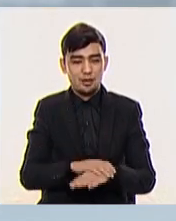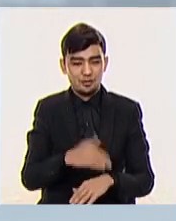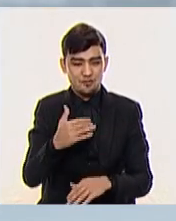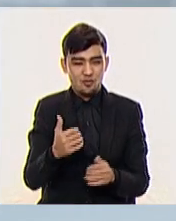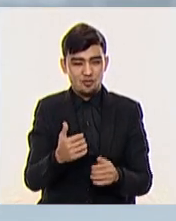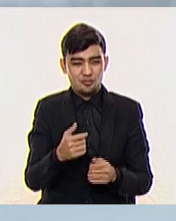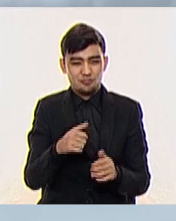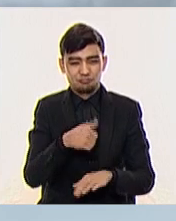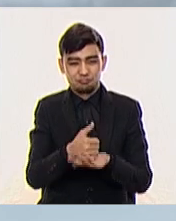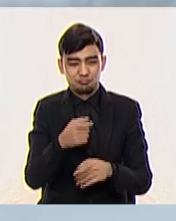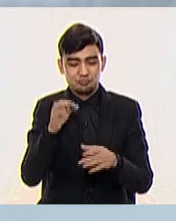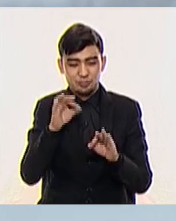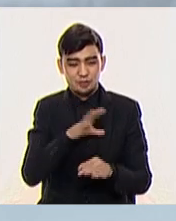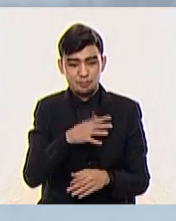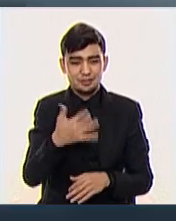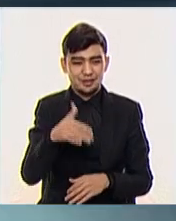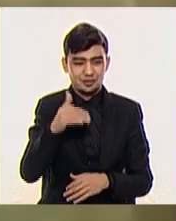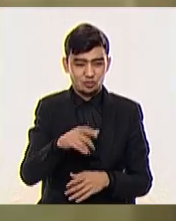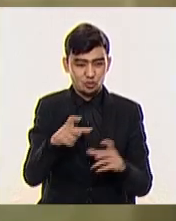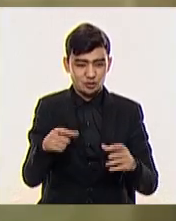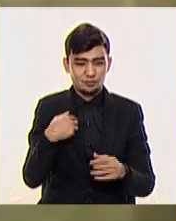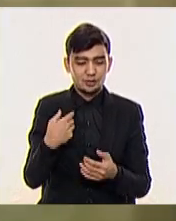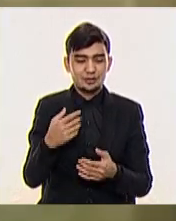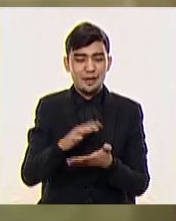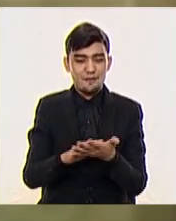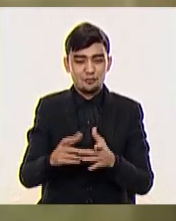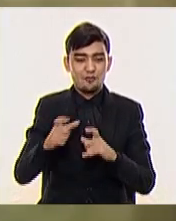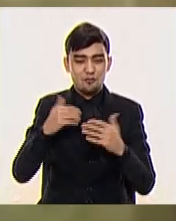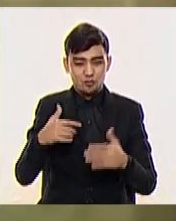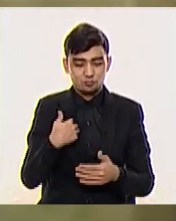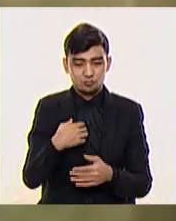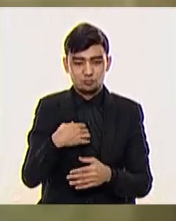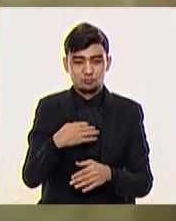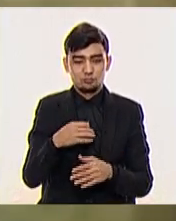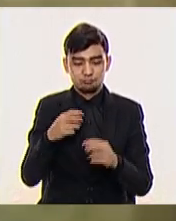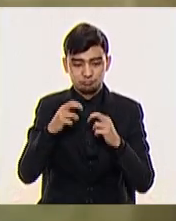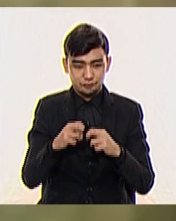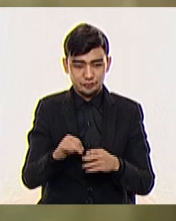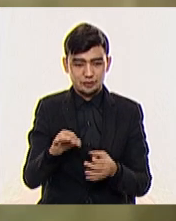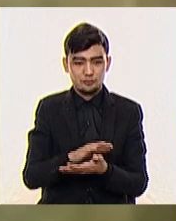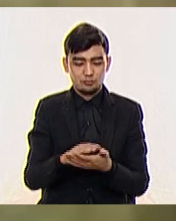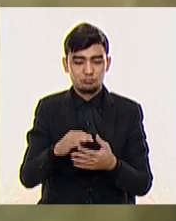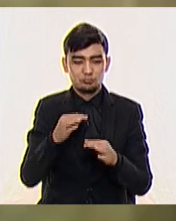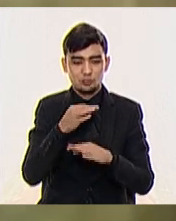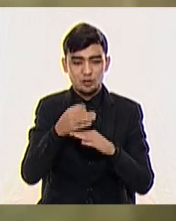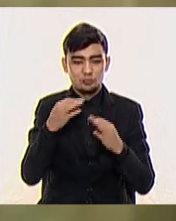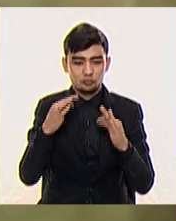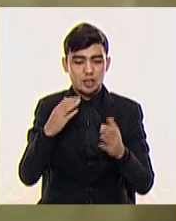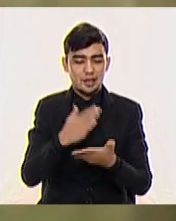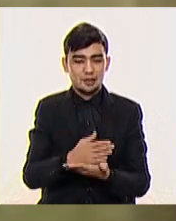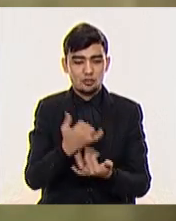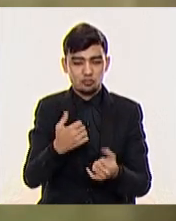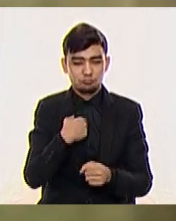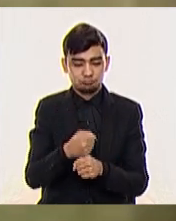төрайымының айтуынша, қазіргі таңда тағы да 50 мың азаматтың өтініші қаралып, оң жауап берілген. Сейчас мы дорабатываем. Қазіргі